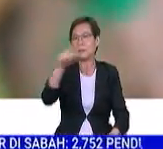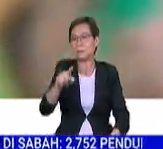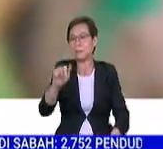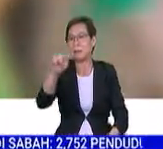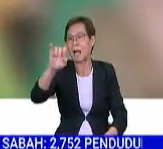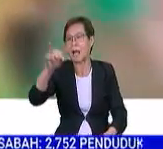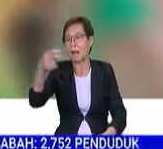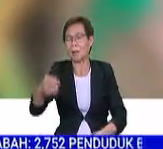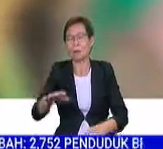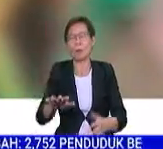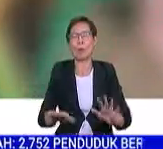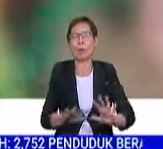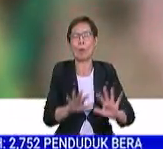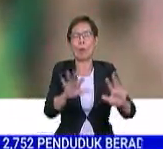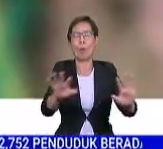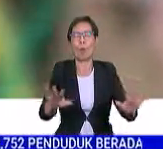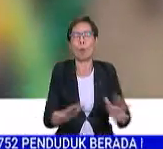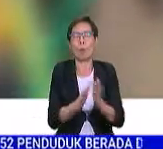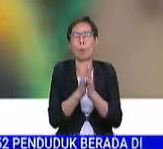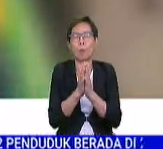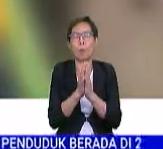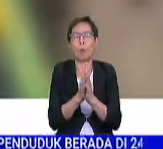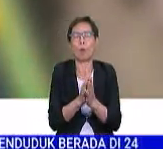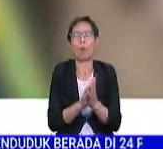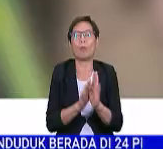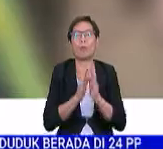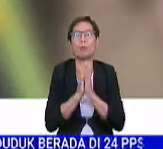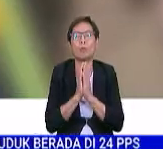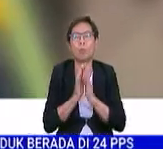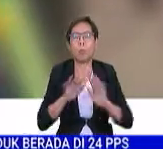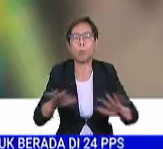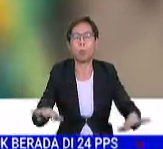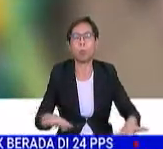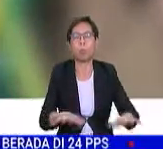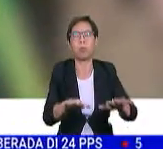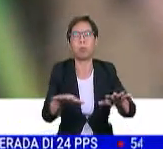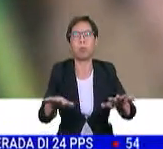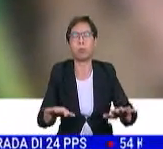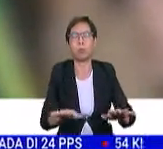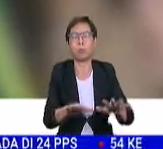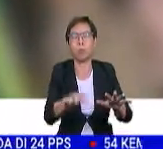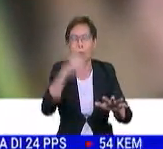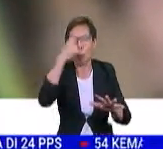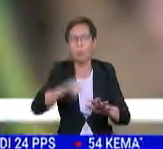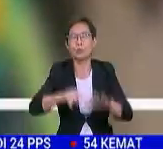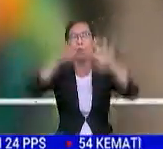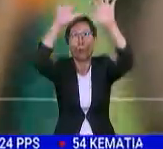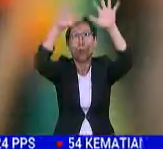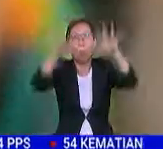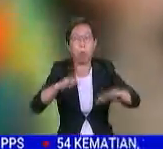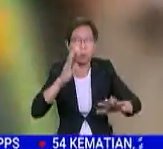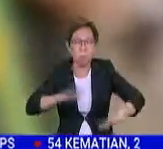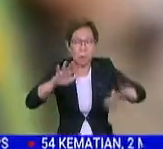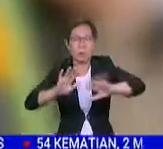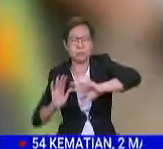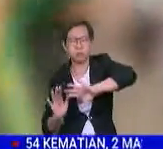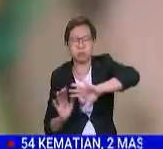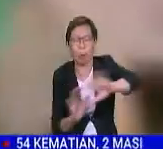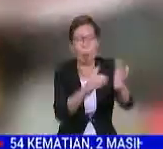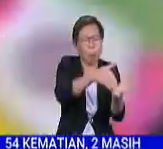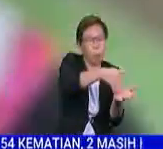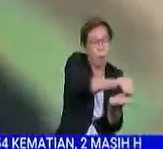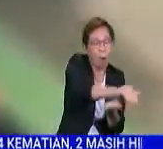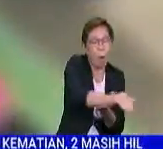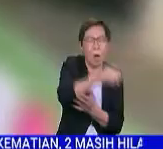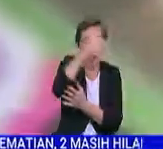sedang menjalankan ritual tepung tawa dipercayai kononnya untuk menolak kejadian banjir. Datuk